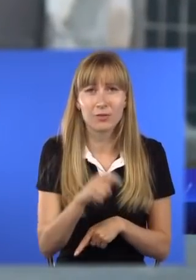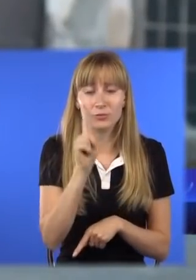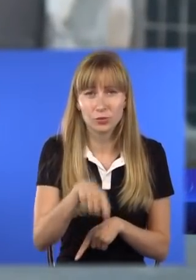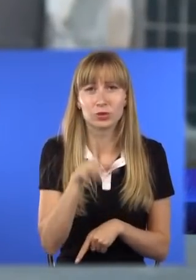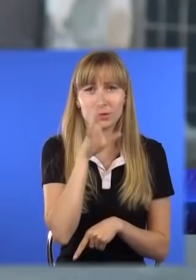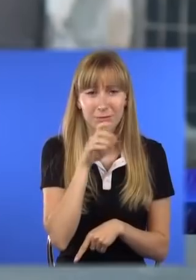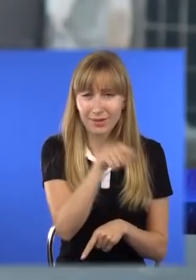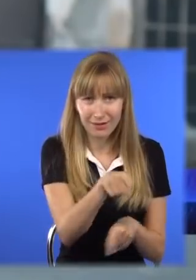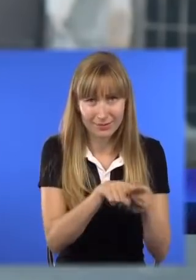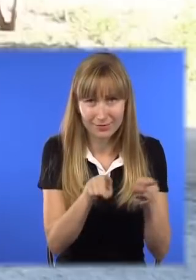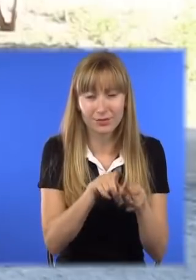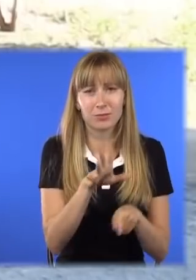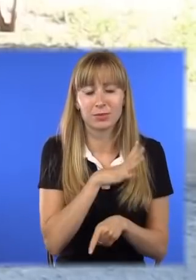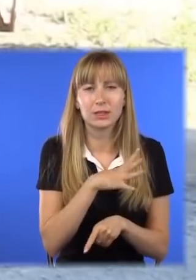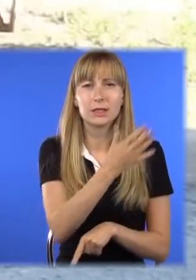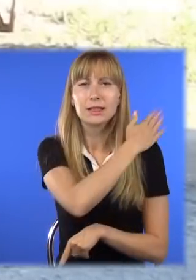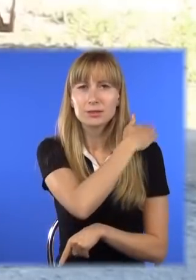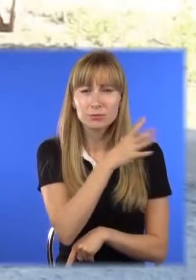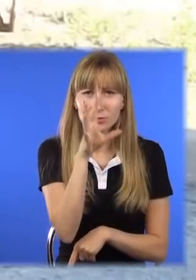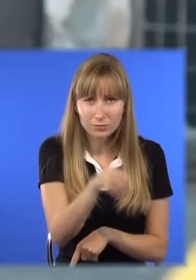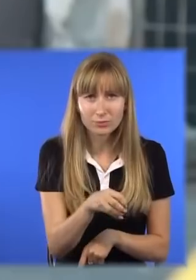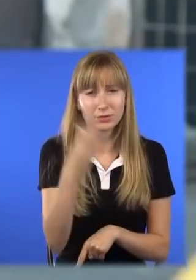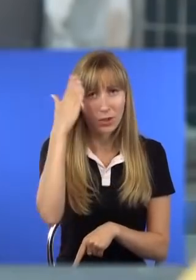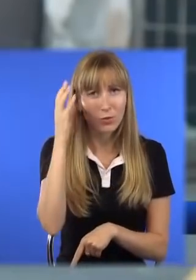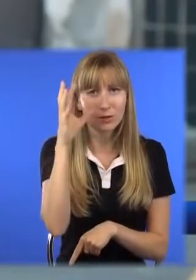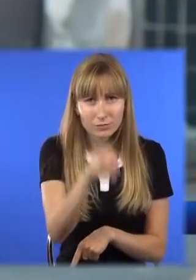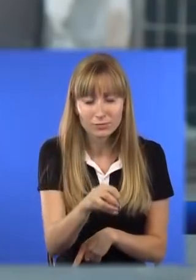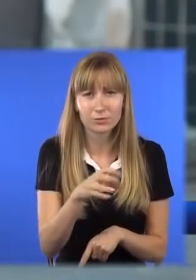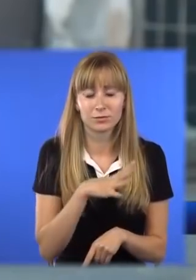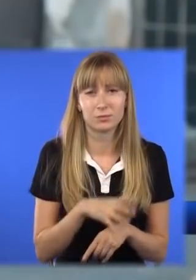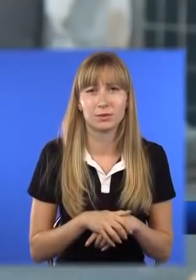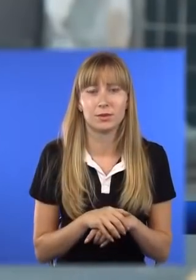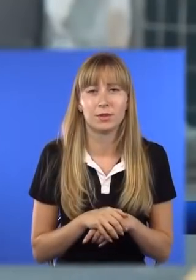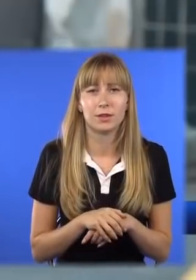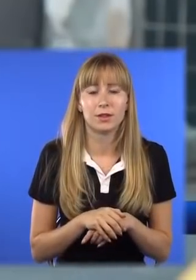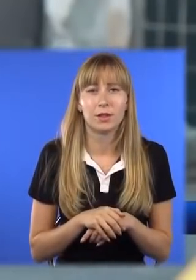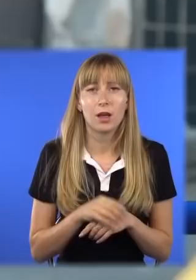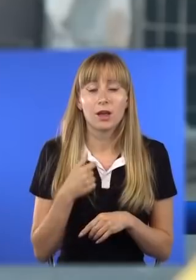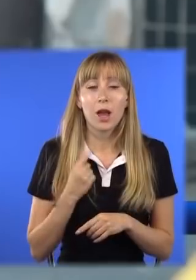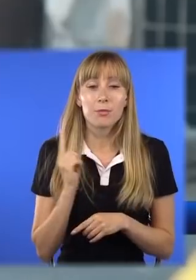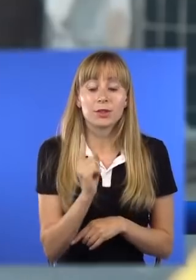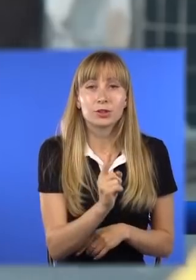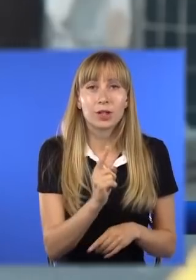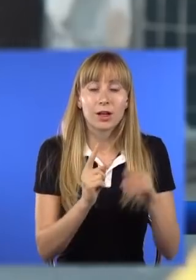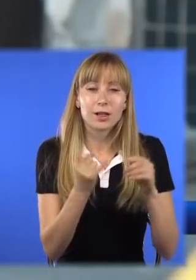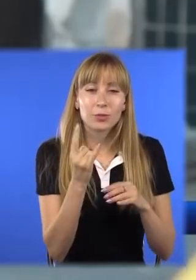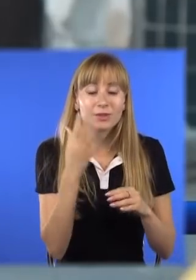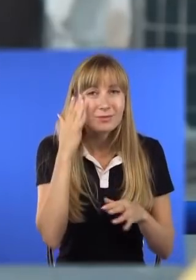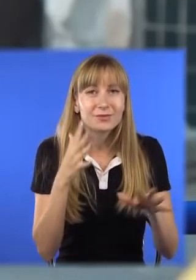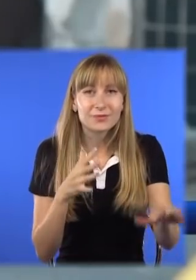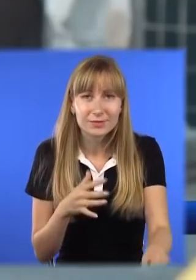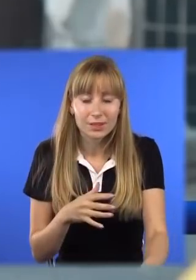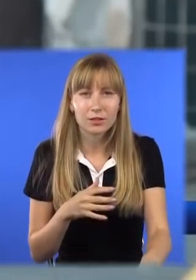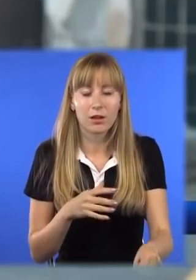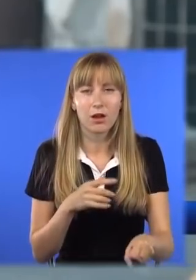вона укусила його за спину, за голову. Подошла взяти дитину за руку, а він то ли іспугався, я не знаю. Може бути, знаєте, собаку часто